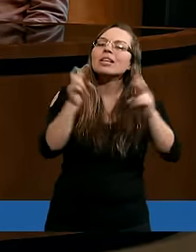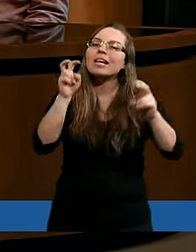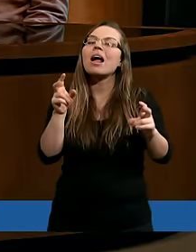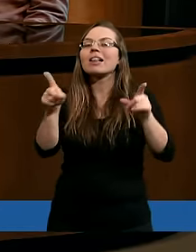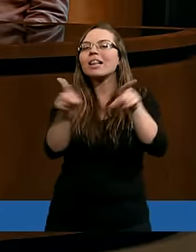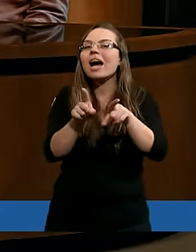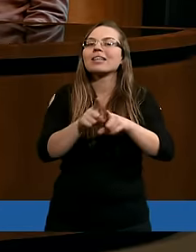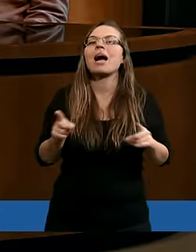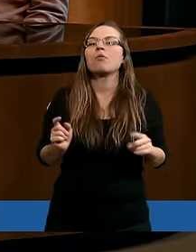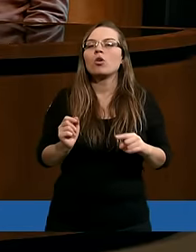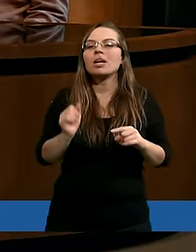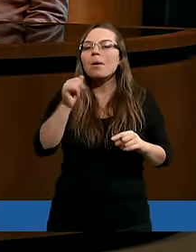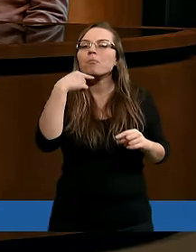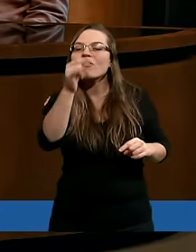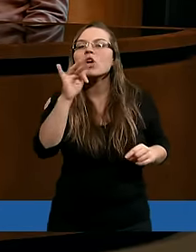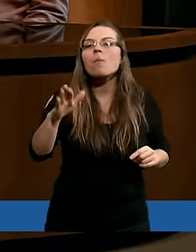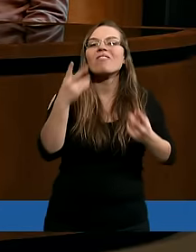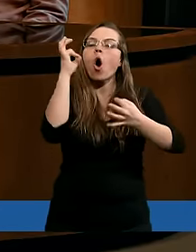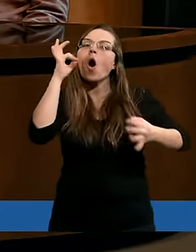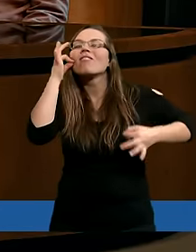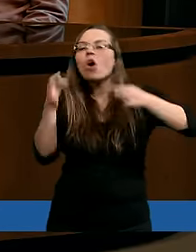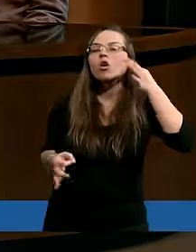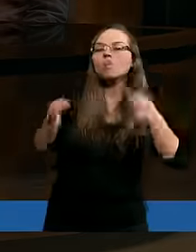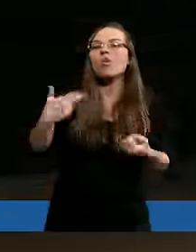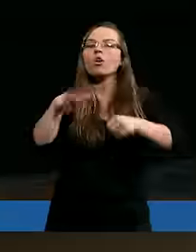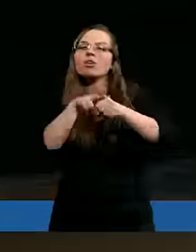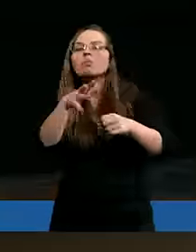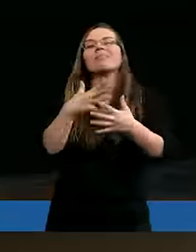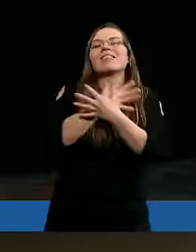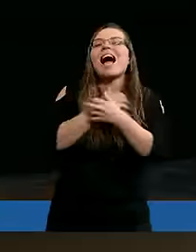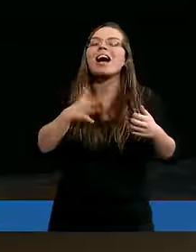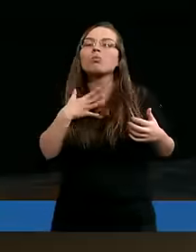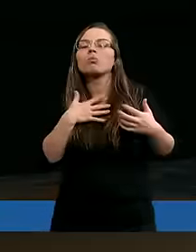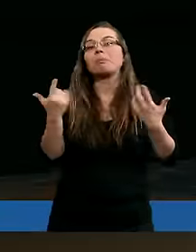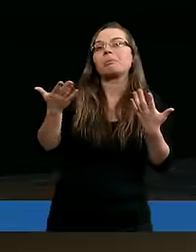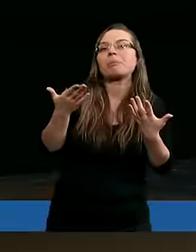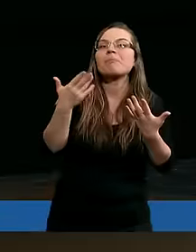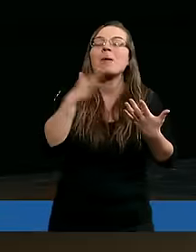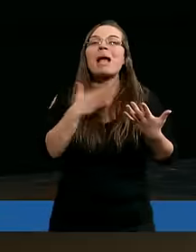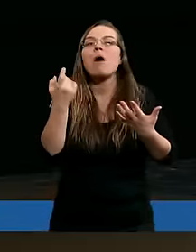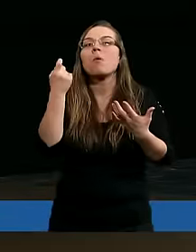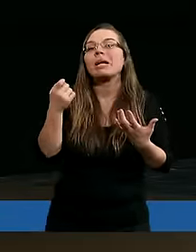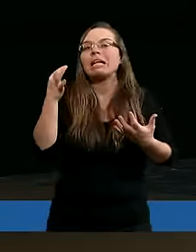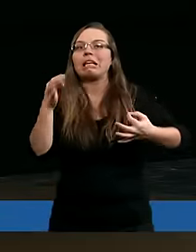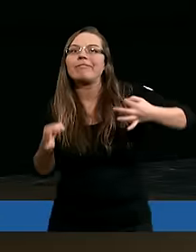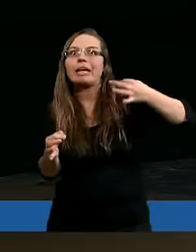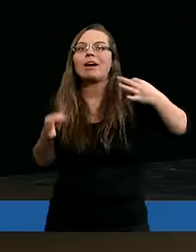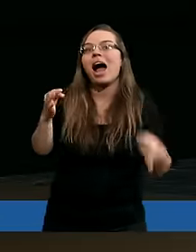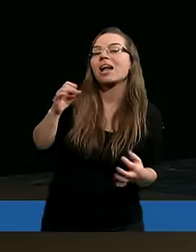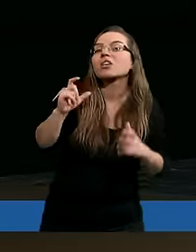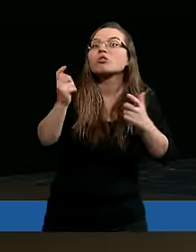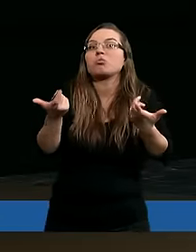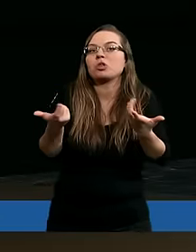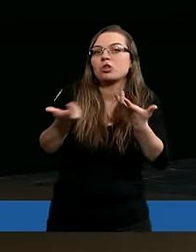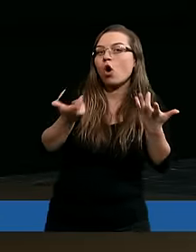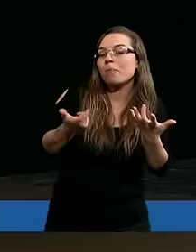jakby Job opowiedział o wątpliwościach, które być może go targały. Czy miał taki moment zawahania, żeby właśnie być